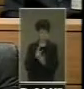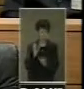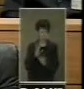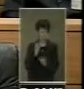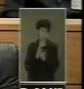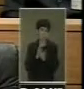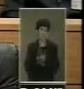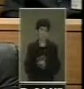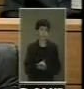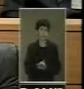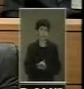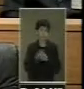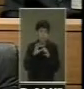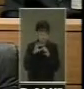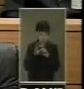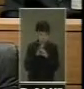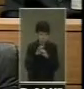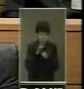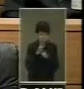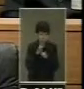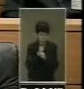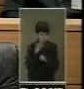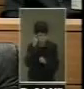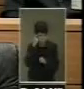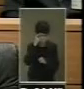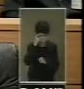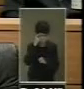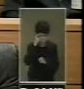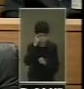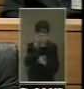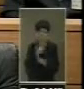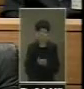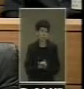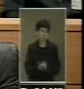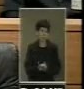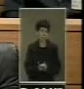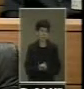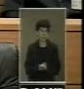ครับแต่ขับเคลื่อนด้วยความคิด